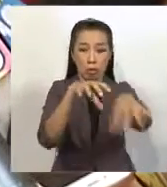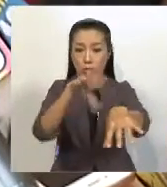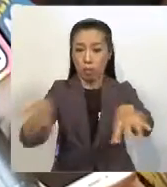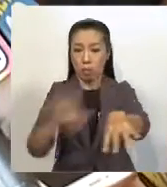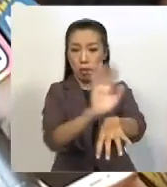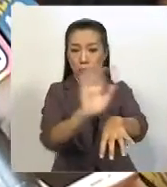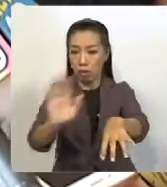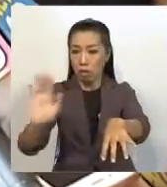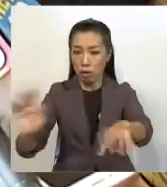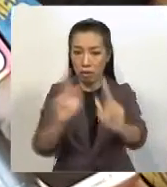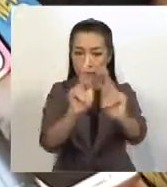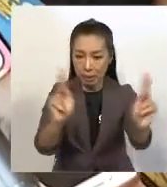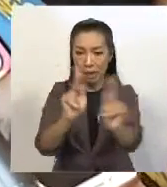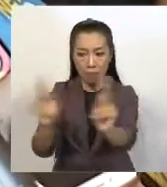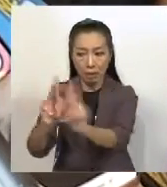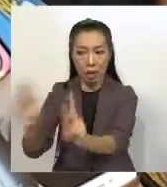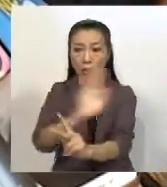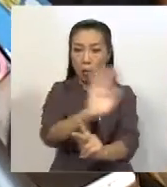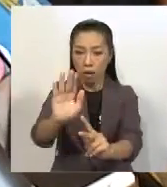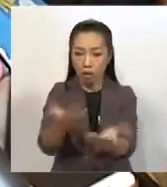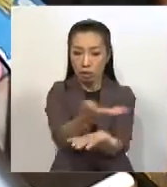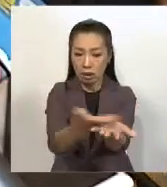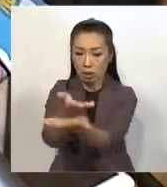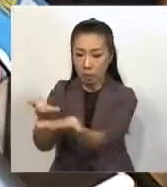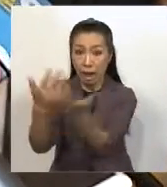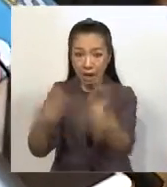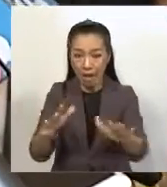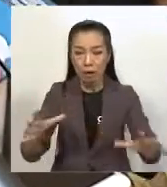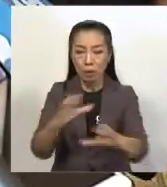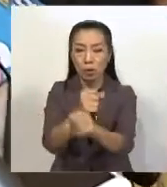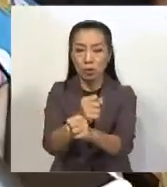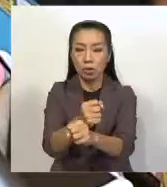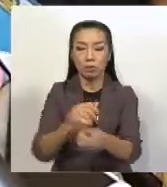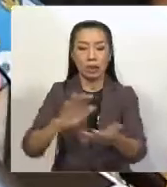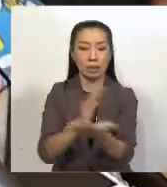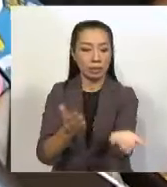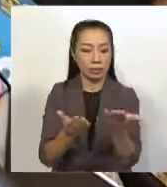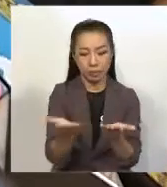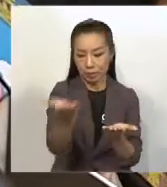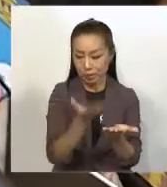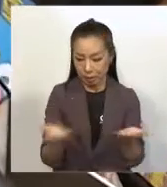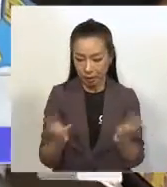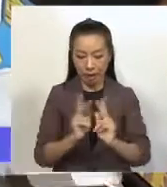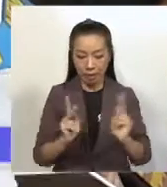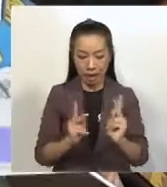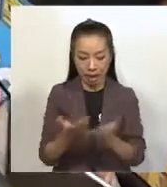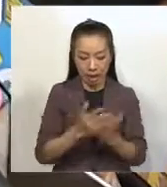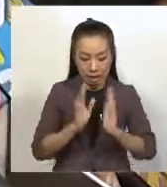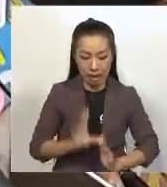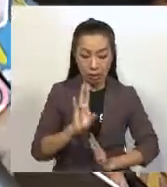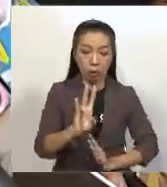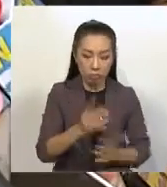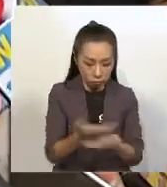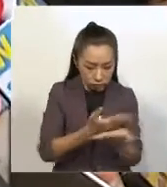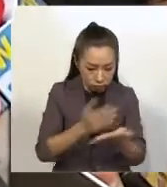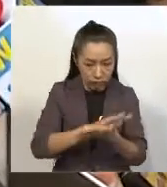าขึ้นมาตามลำดับนะครับวันนี้เป็นการพิจารณาร่วมกันระหว่างคณะกรรมการทั้งหมดทั้ง7ท่านก็เป็นความเรียบร้อยดีครับ วันนี้เคาะรายชื่อครั้